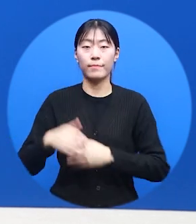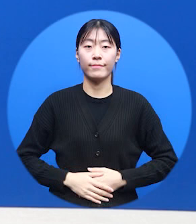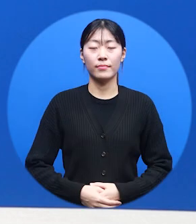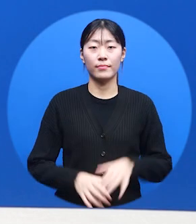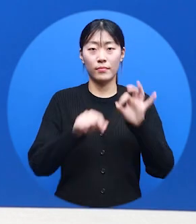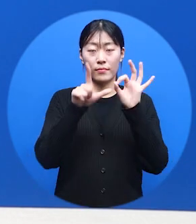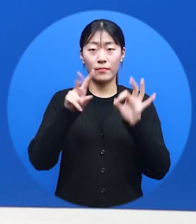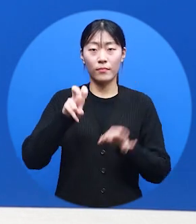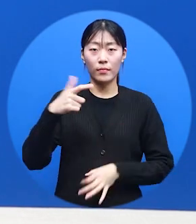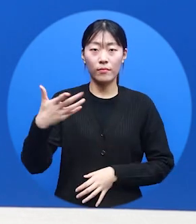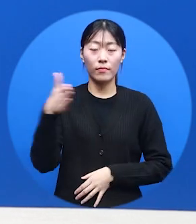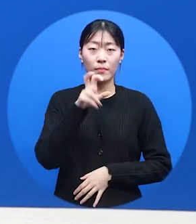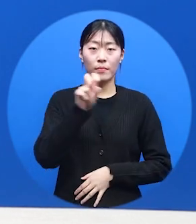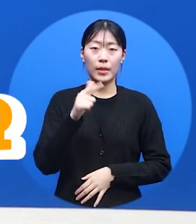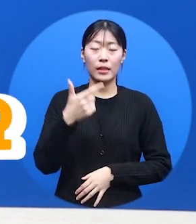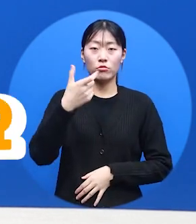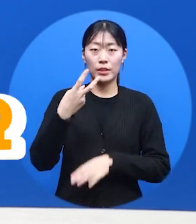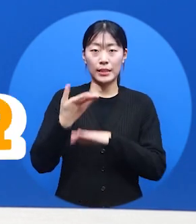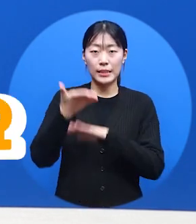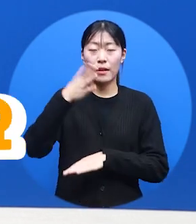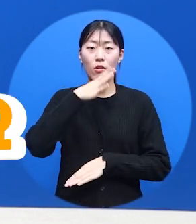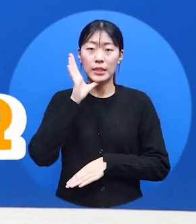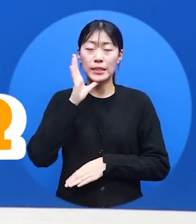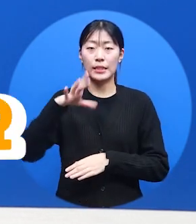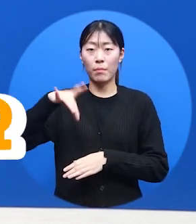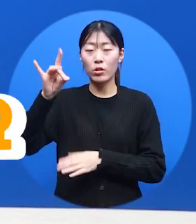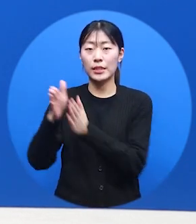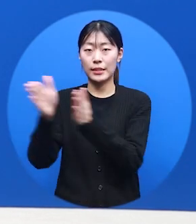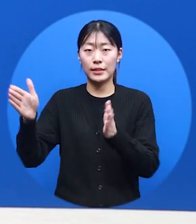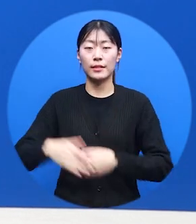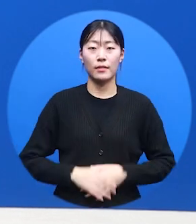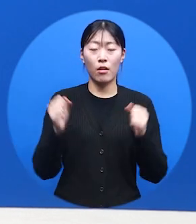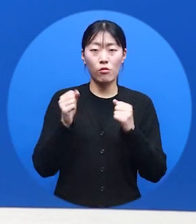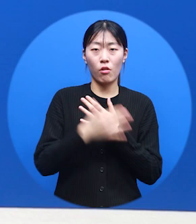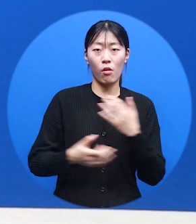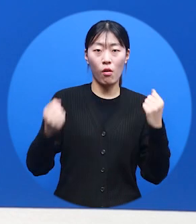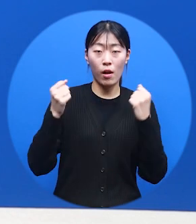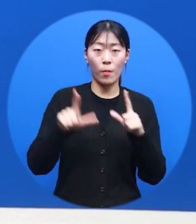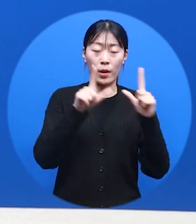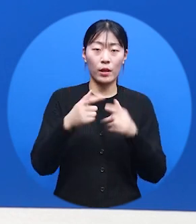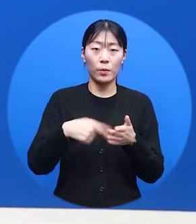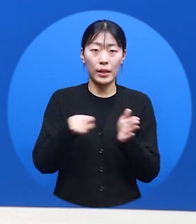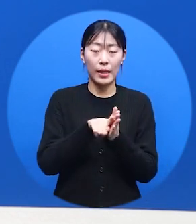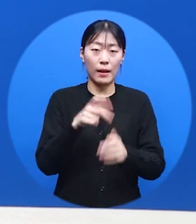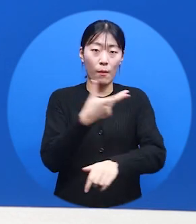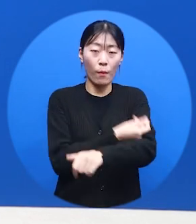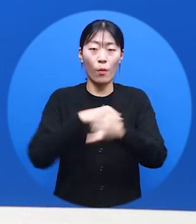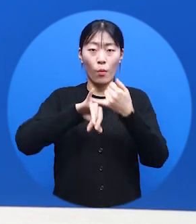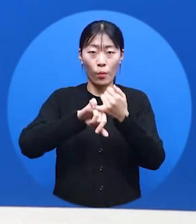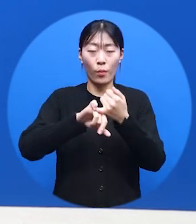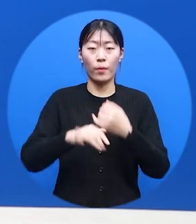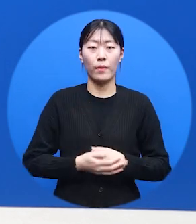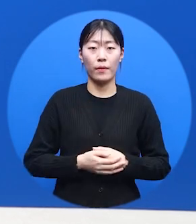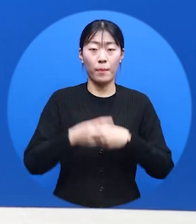10월 26일부터 만 62세 이상 어르신들의 접종이 시작되는데요. 건강한 겨울을 보내기 위해 예방접종 꼭